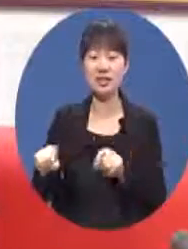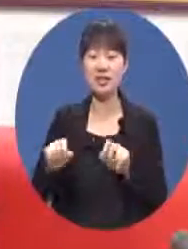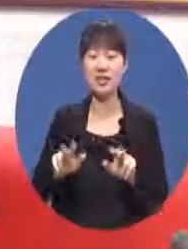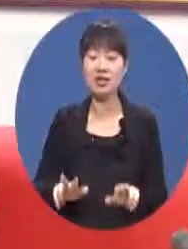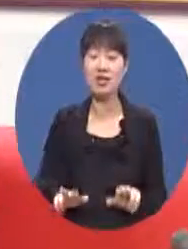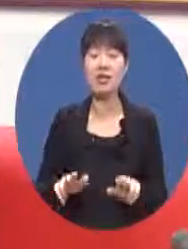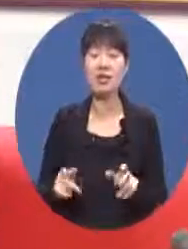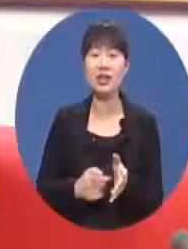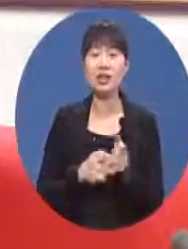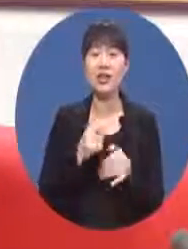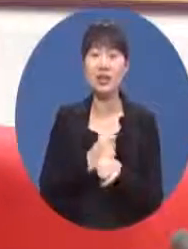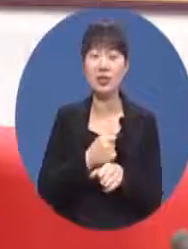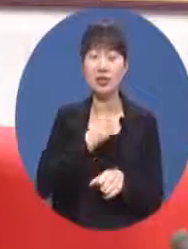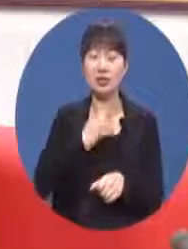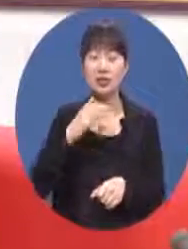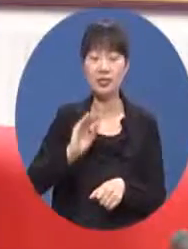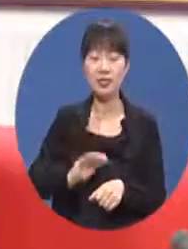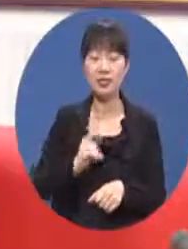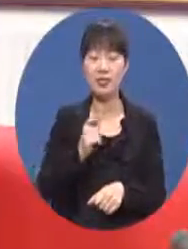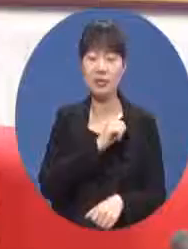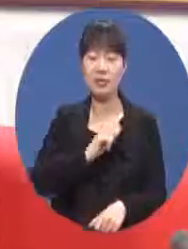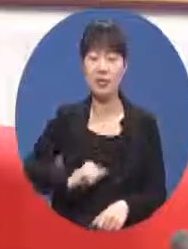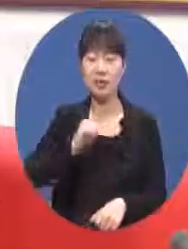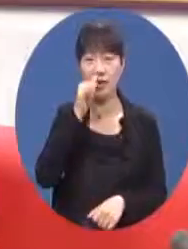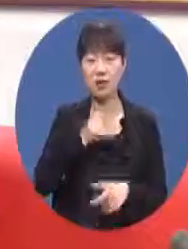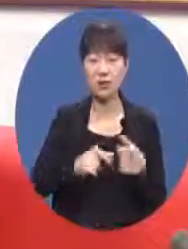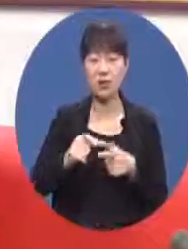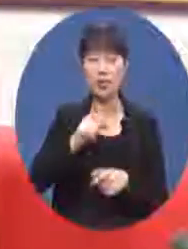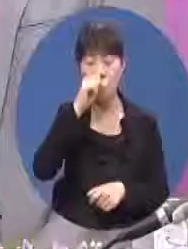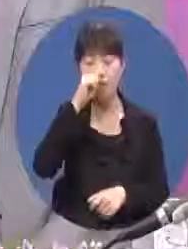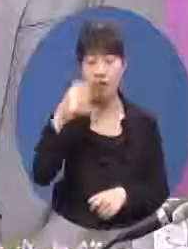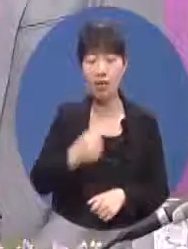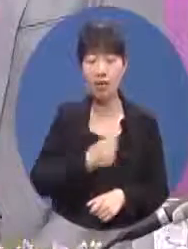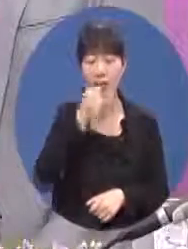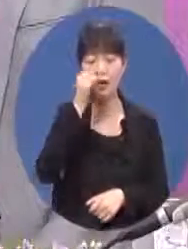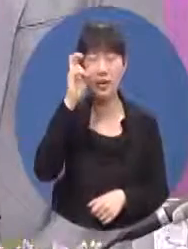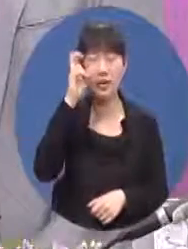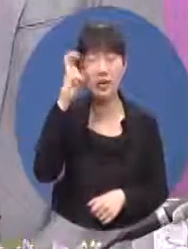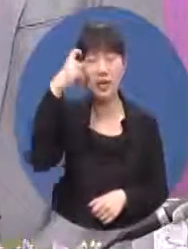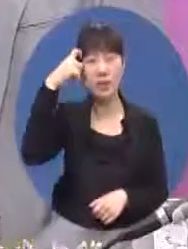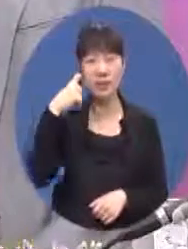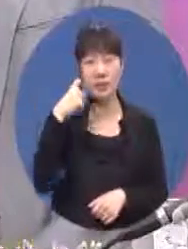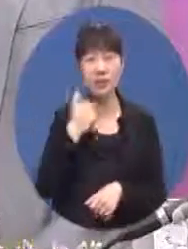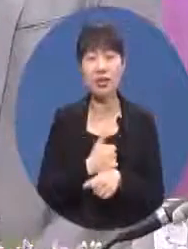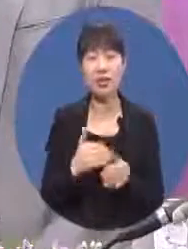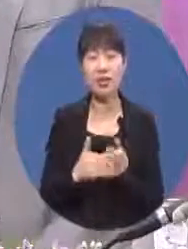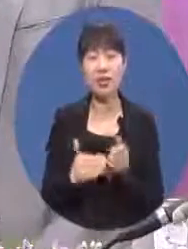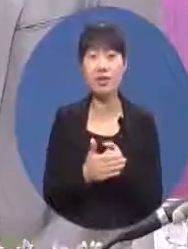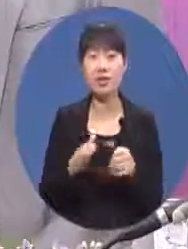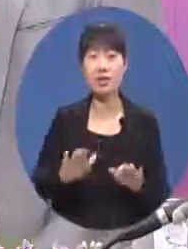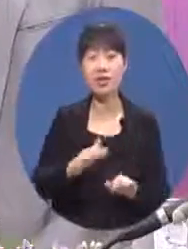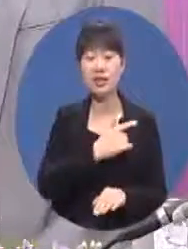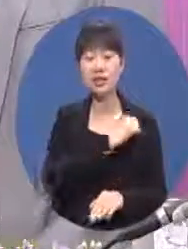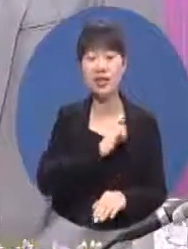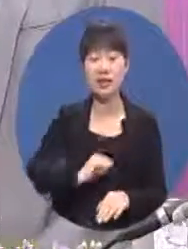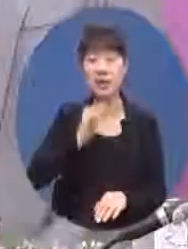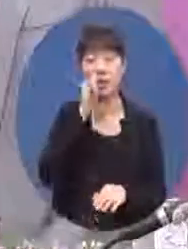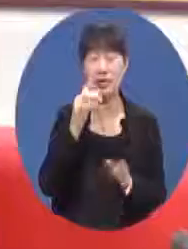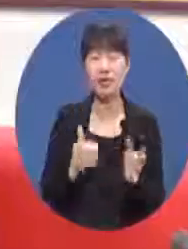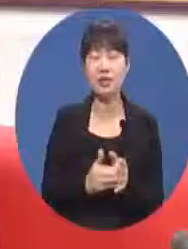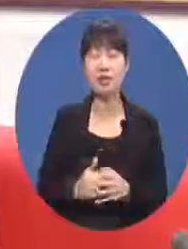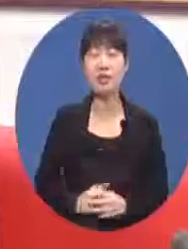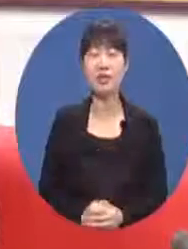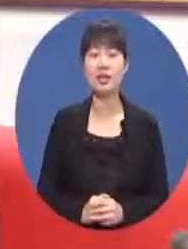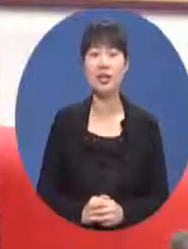지금 당장 하고 싶지만 조금 참으면 더 좋은 걸 얻을 거야. 네. 이렇게 느끼는 느낌이거든요. 그래서 좀 참아보는 거예요. 근데